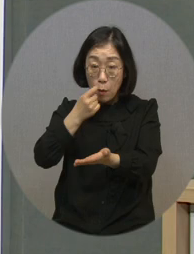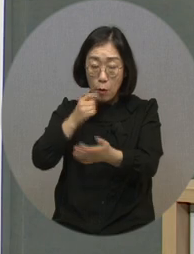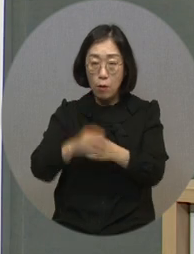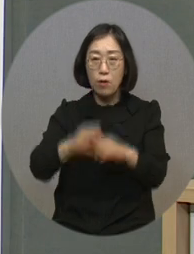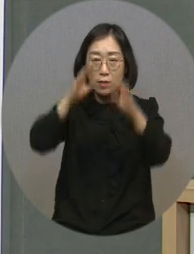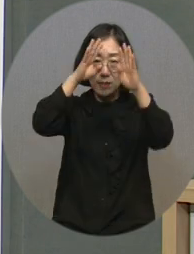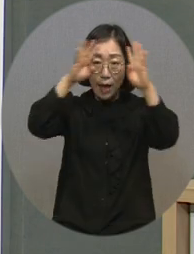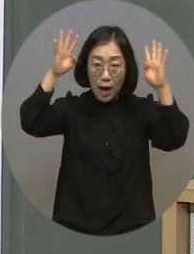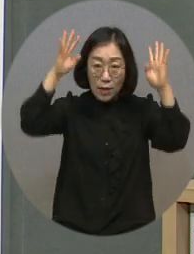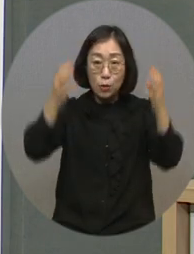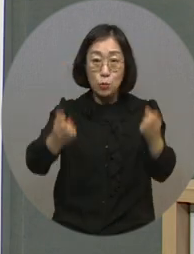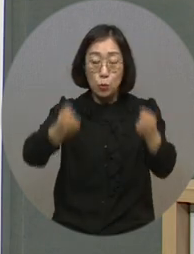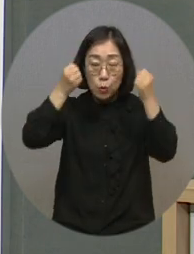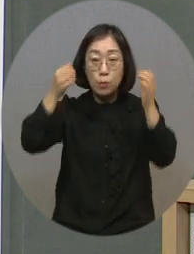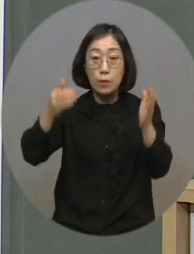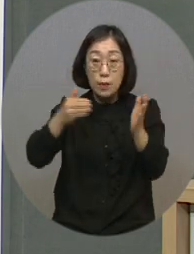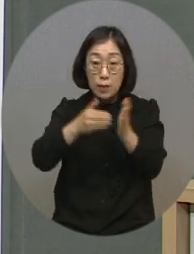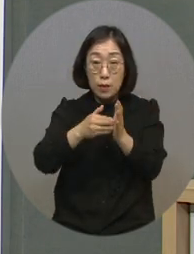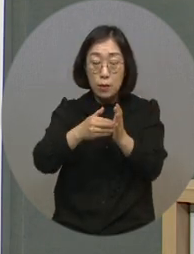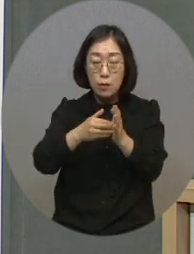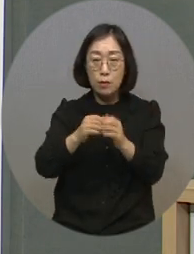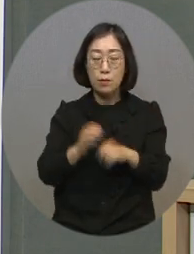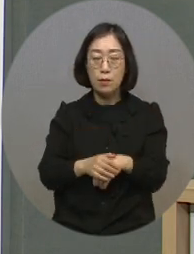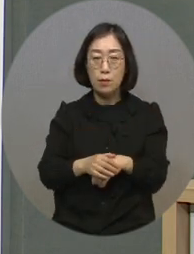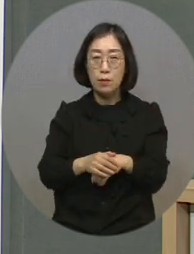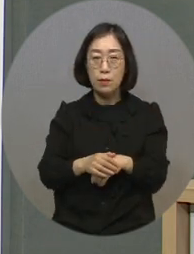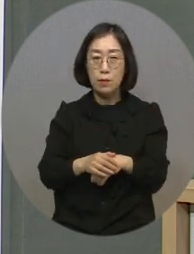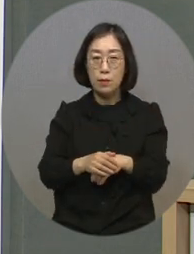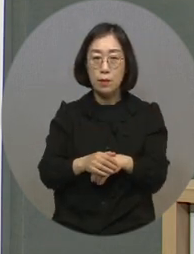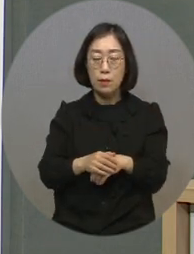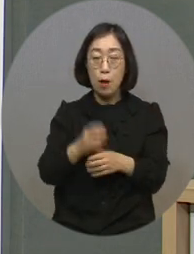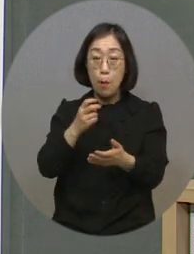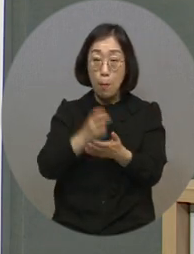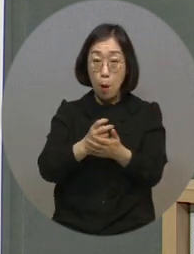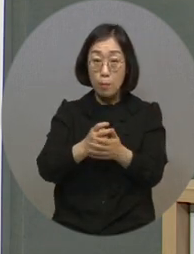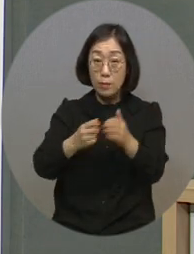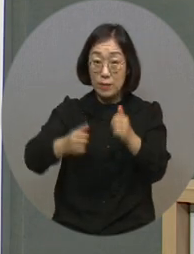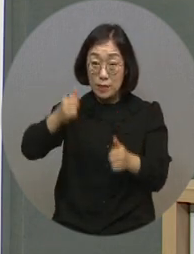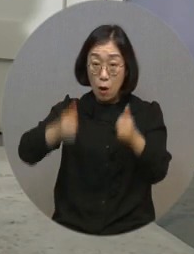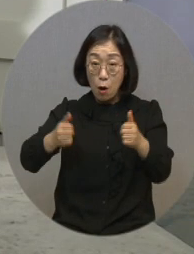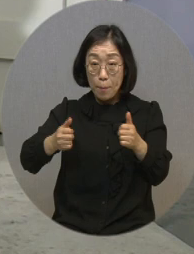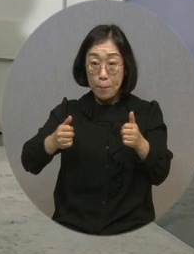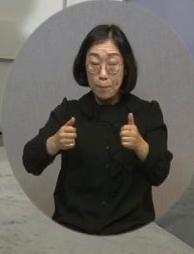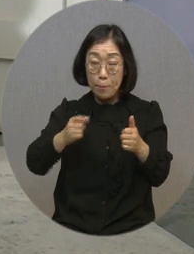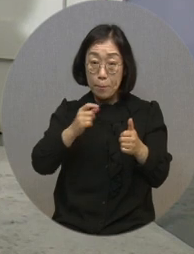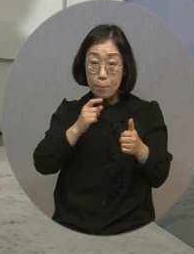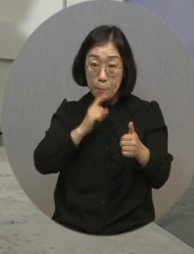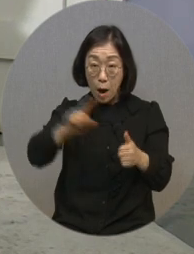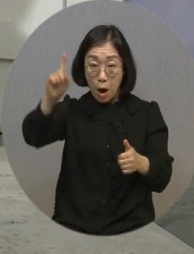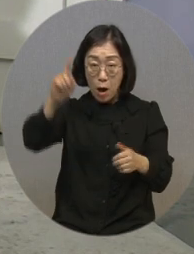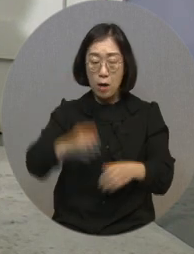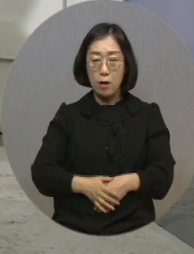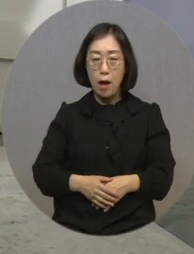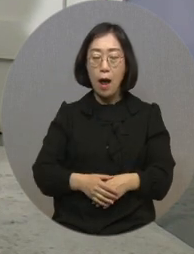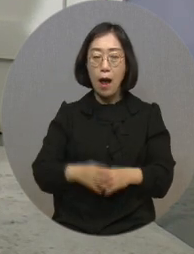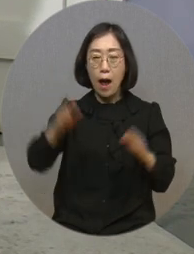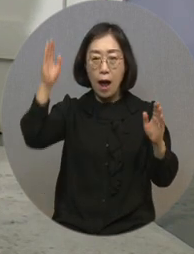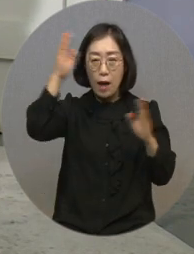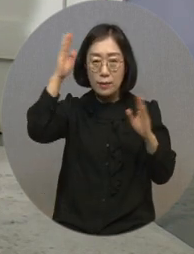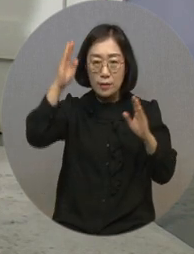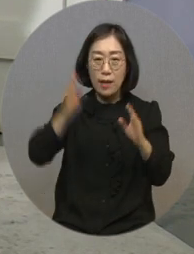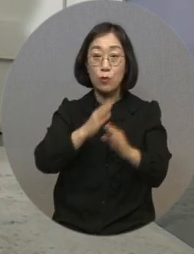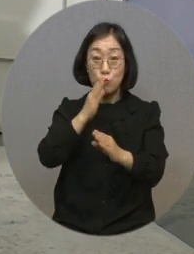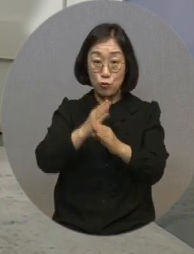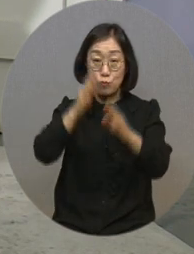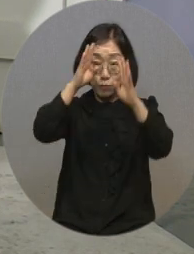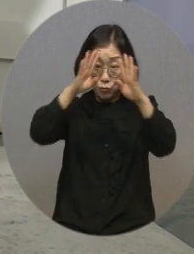하고 바로 이제 사법 시험에 도전을 했나요? 네, 그러니까는 학교 다니면서 1차 시험을 이제